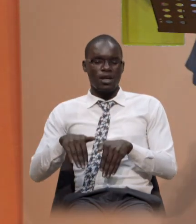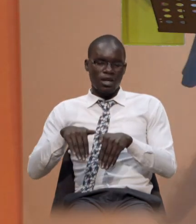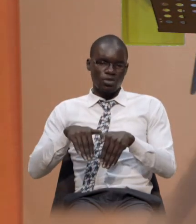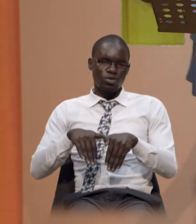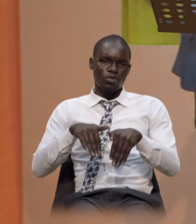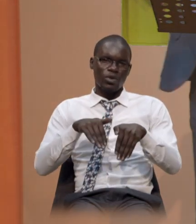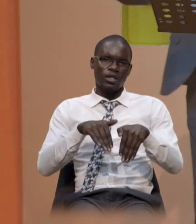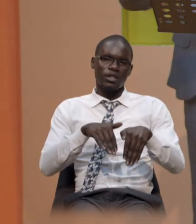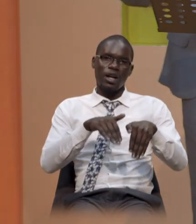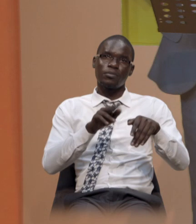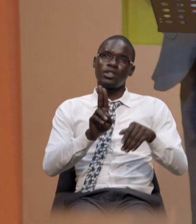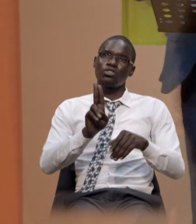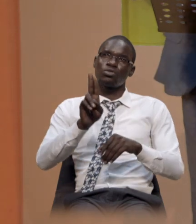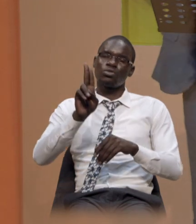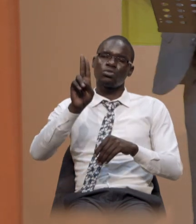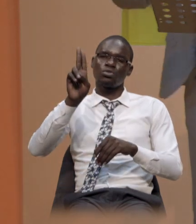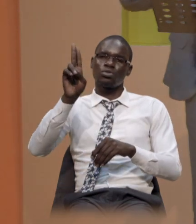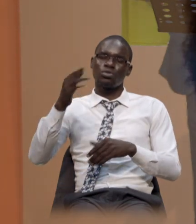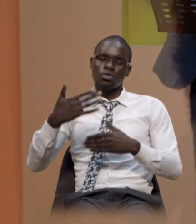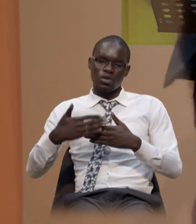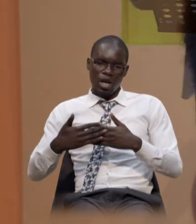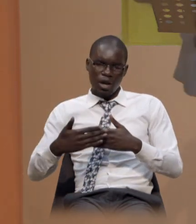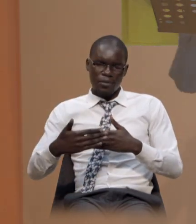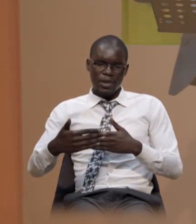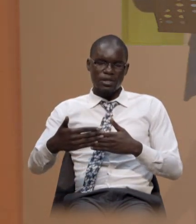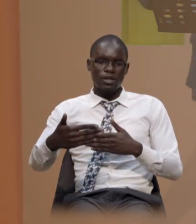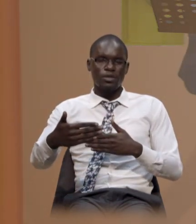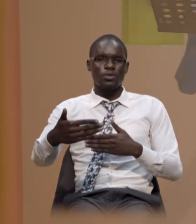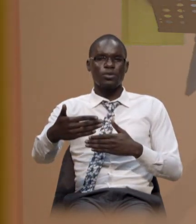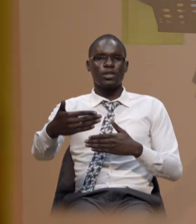mbele, tumwandame juu.